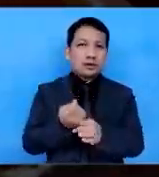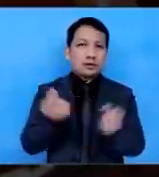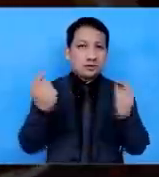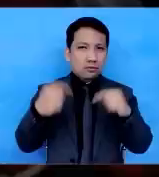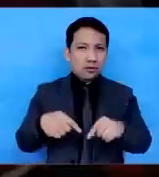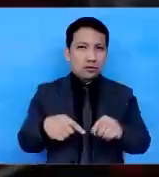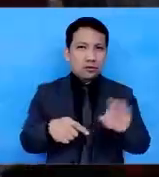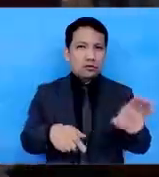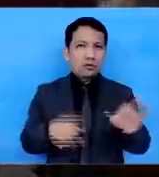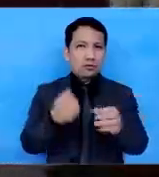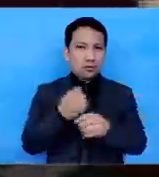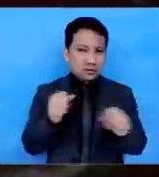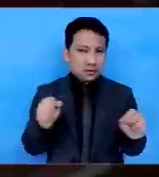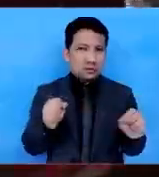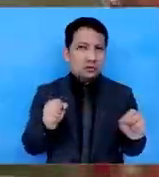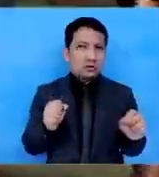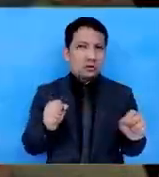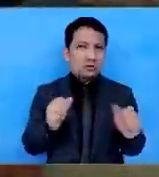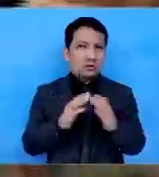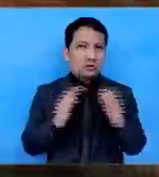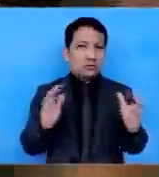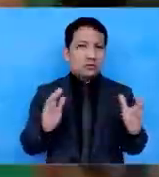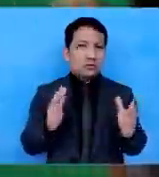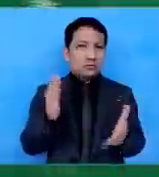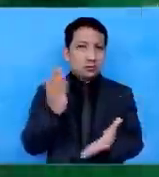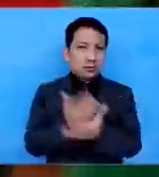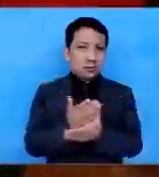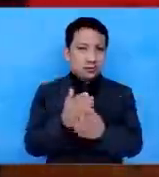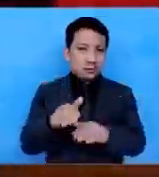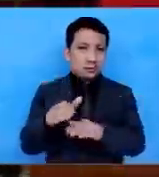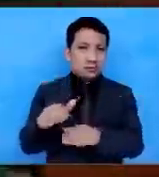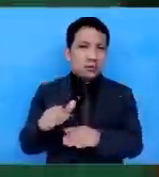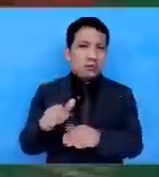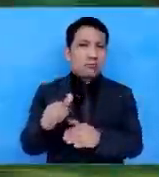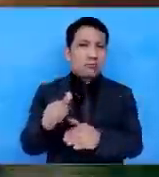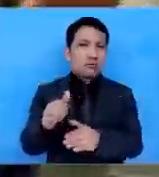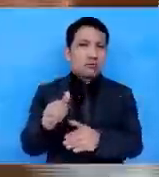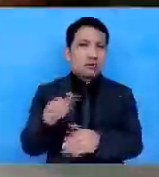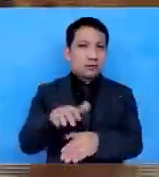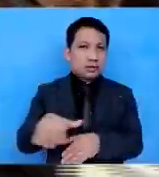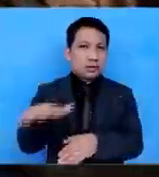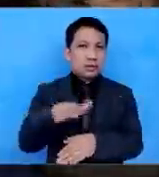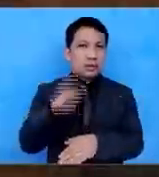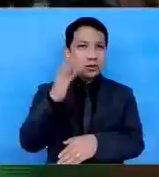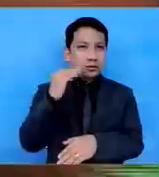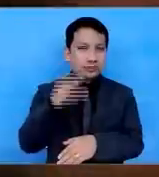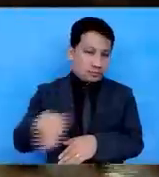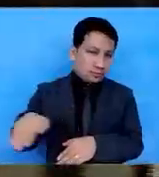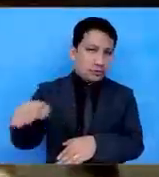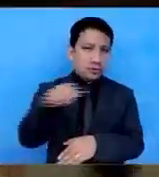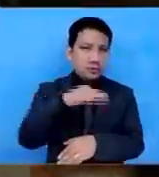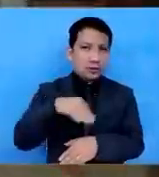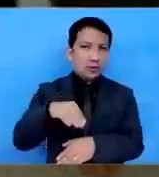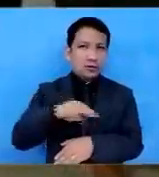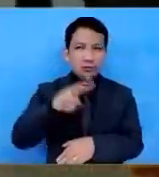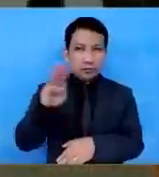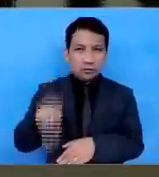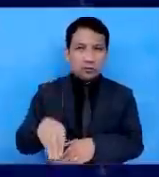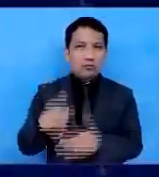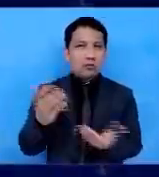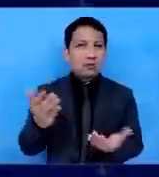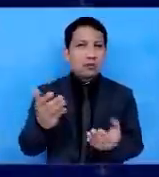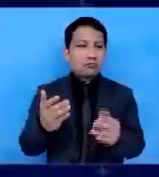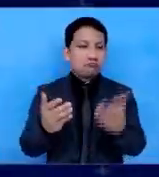nung security, it's better na itigil muna ito, at syempre, hanggang doon naman, dahil naikot na naman ang buong Maynila. Pero nakita